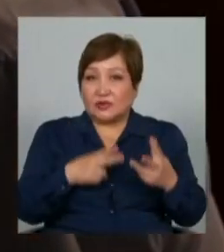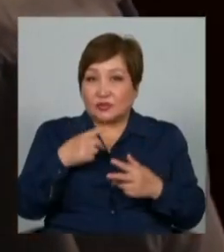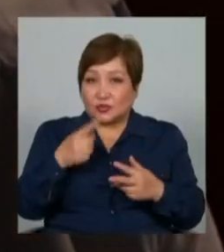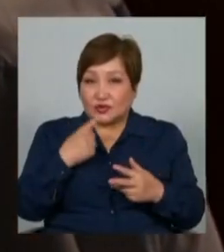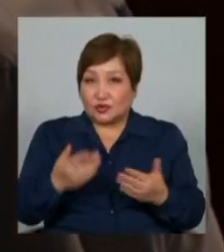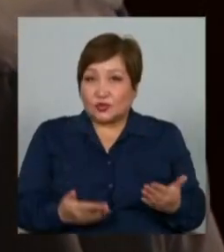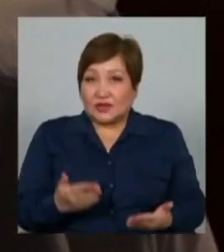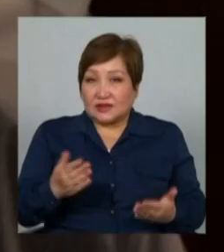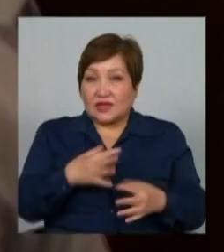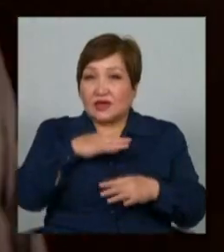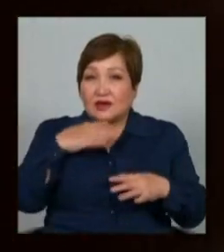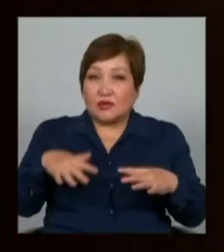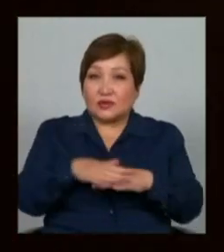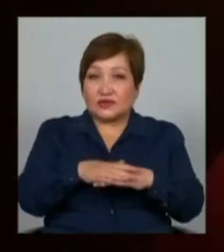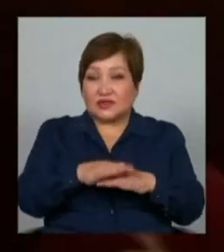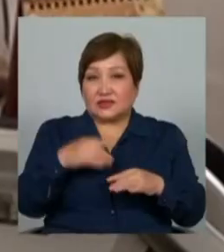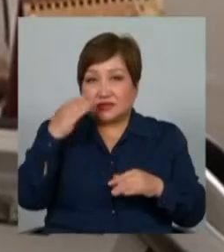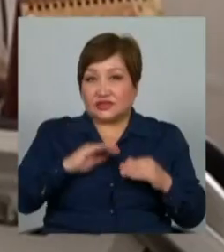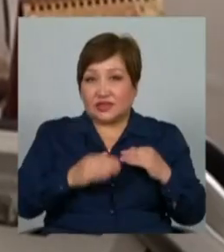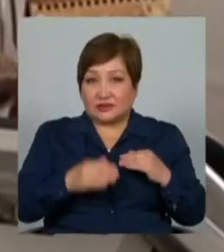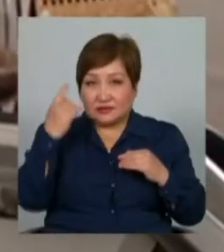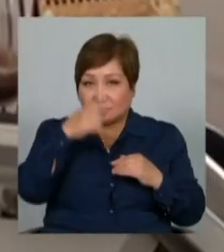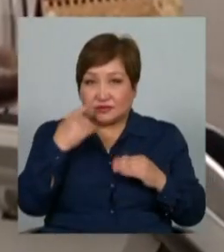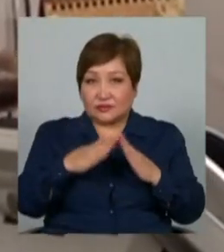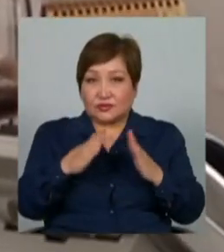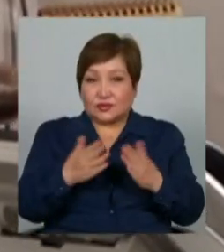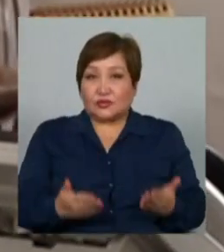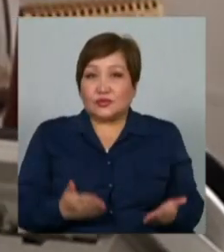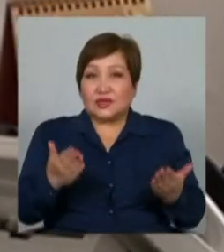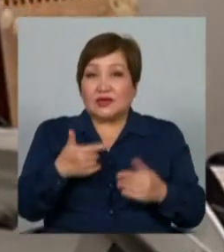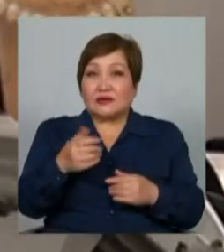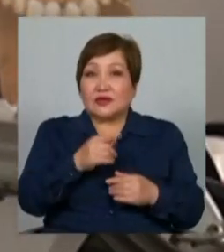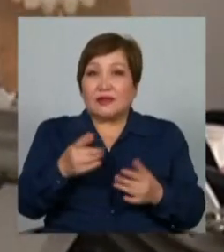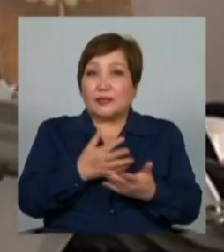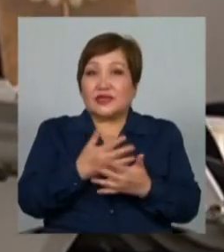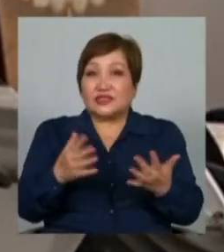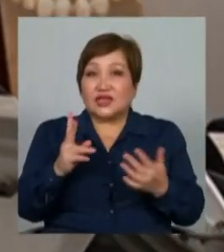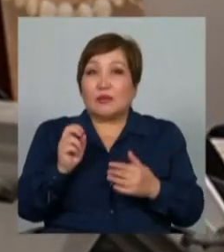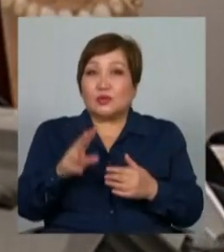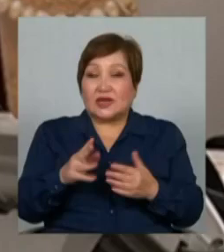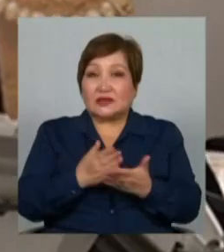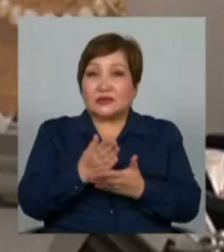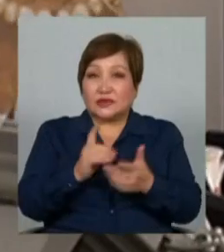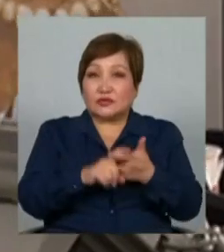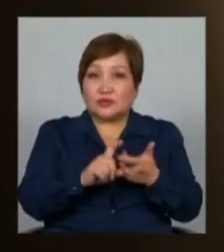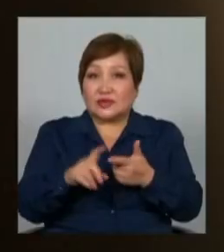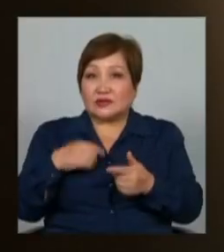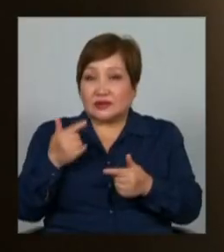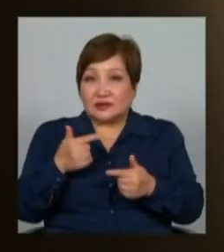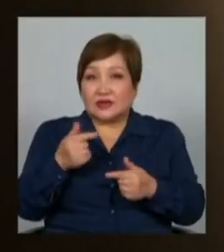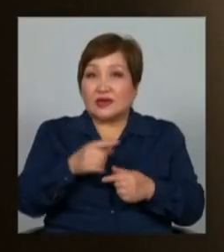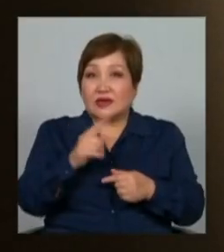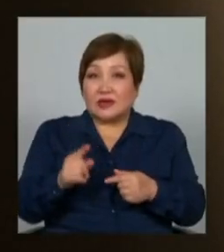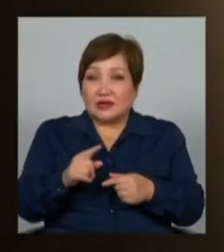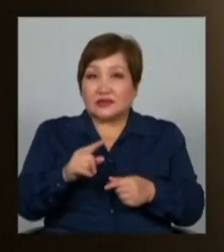көпшілігі жеке сектордағы үйлерде тұрады екен. Көгілдір отынға бірнеше коммуналдық қызметтің қосылып тұрғанын айтады. Газ өшсе, ауыз су мен тоқ көзі